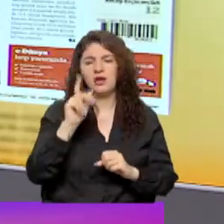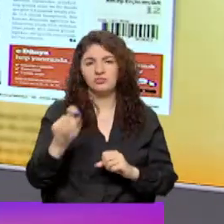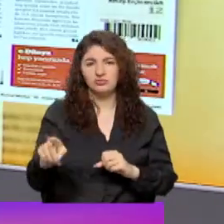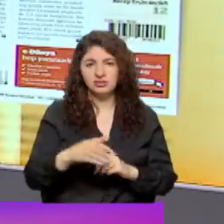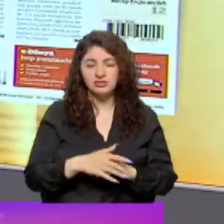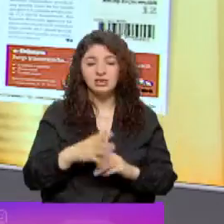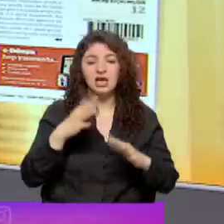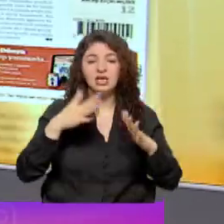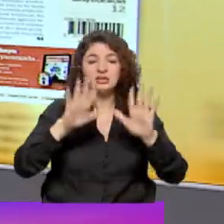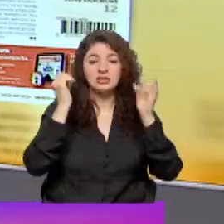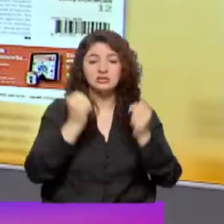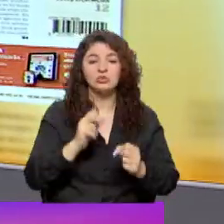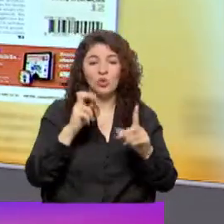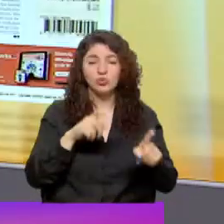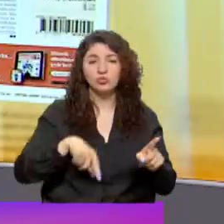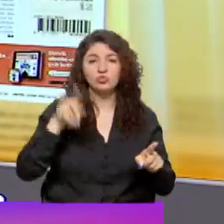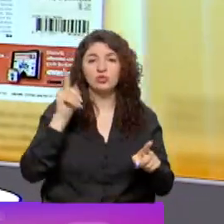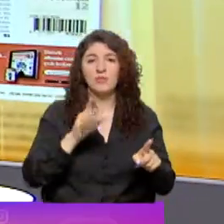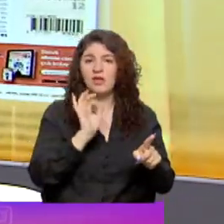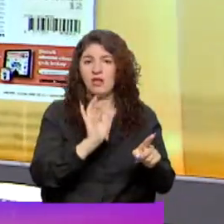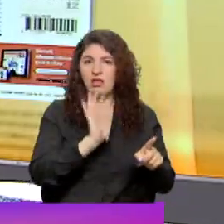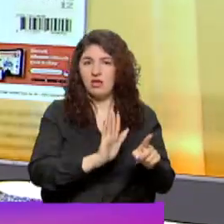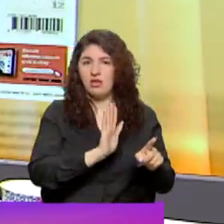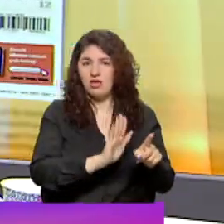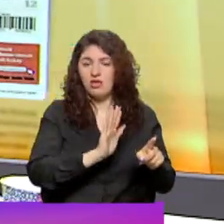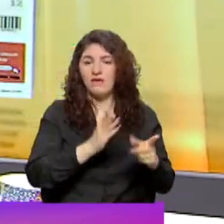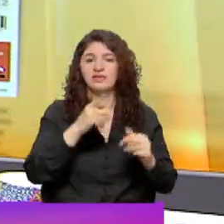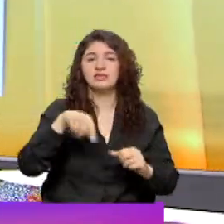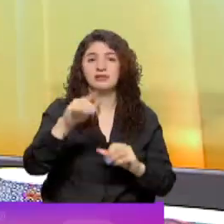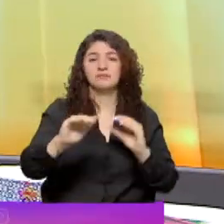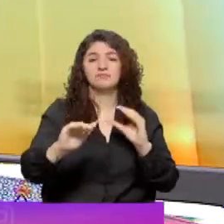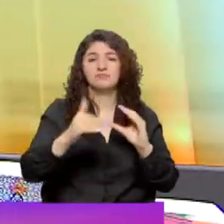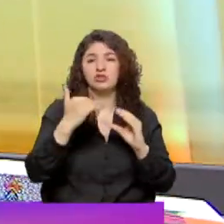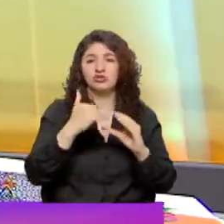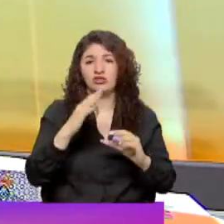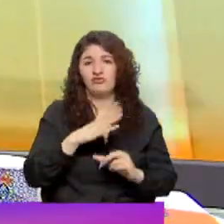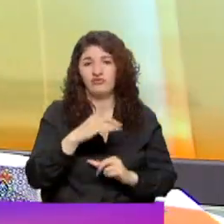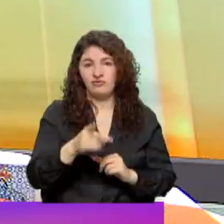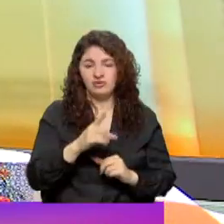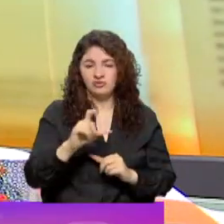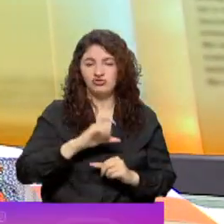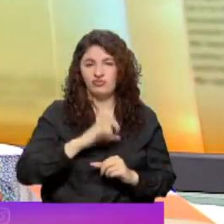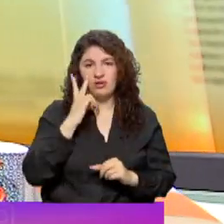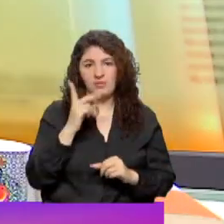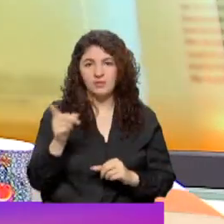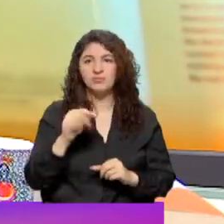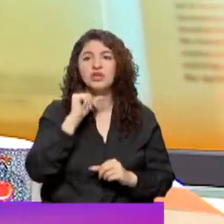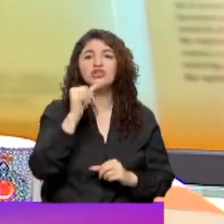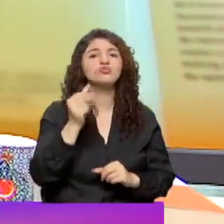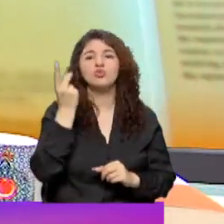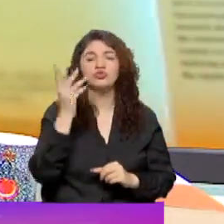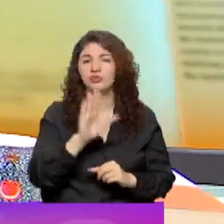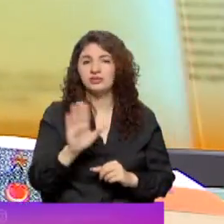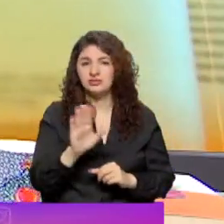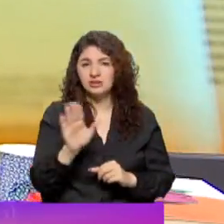bakacağız sığınmacılar konusu gündemdeki yerini koruyor ve sizlerden gelen yanıtlar hiç